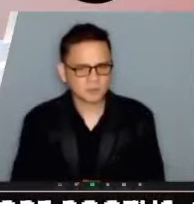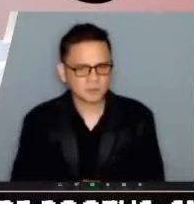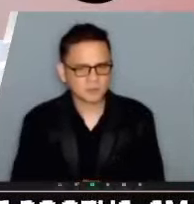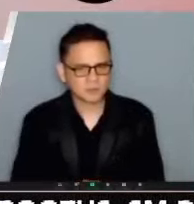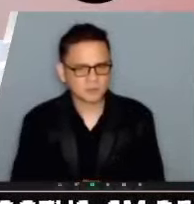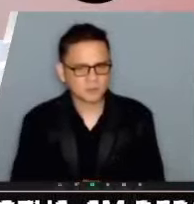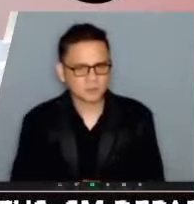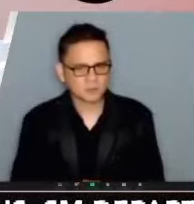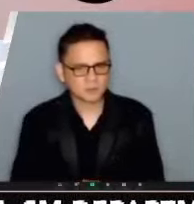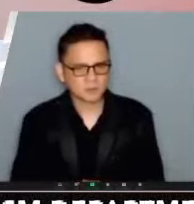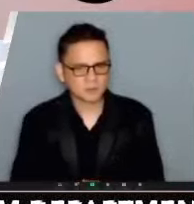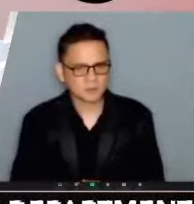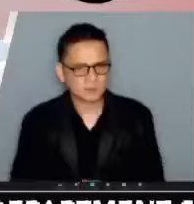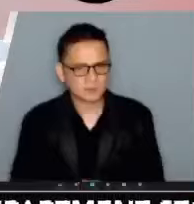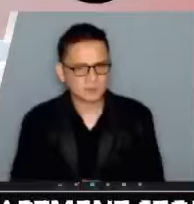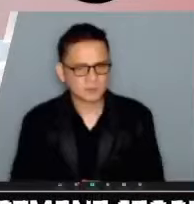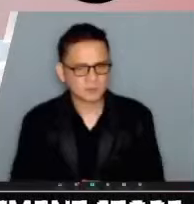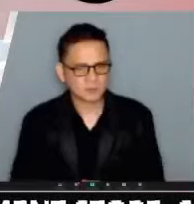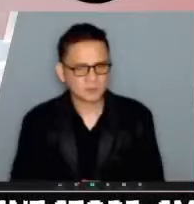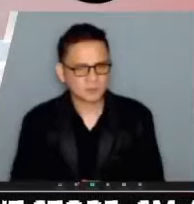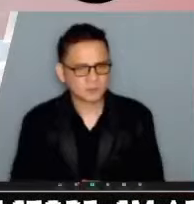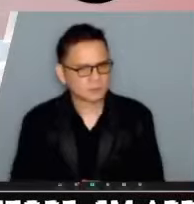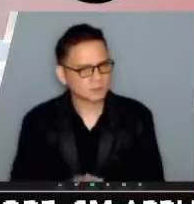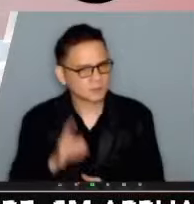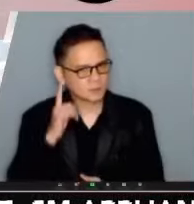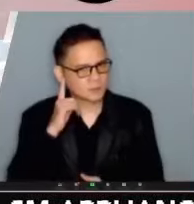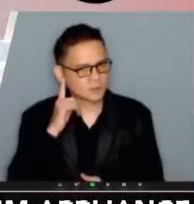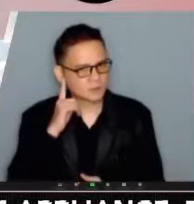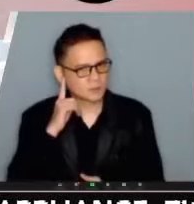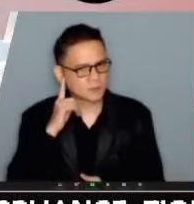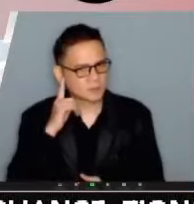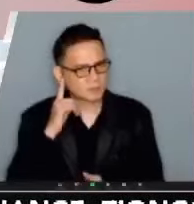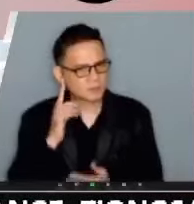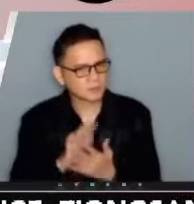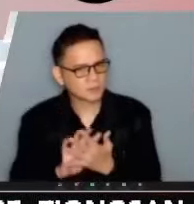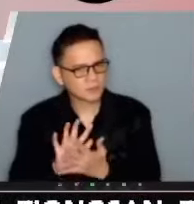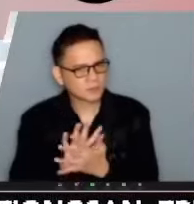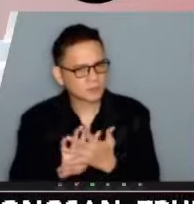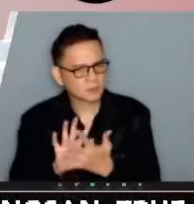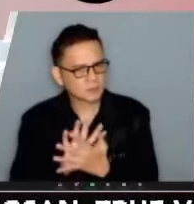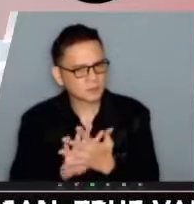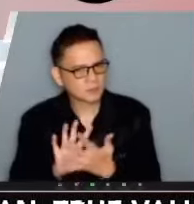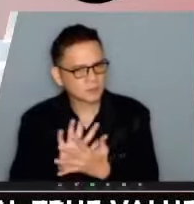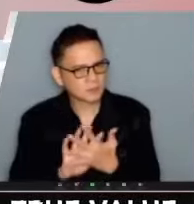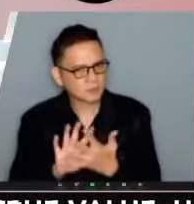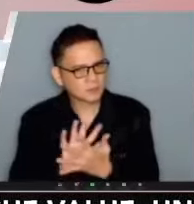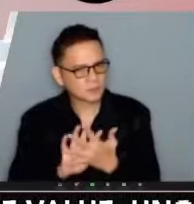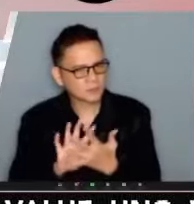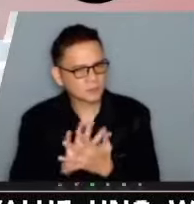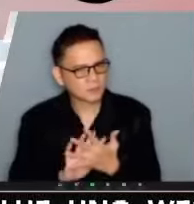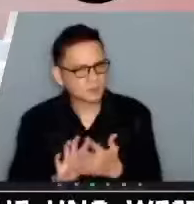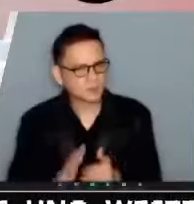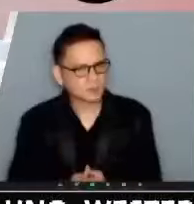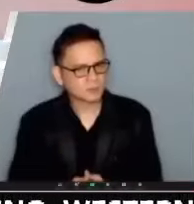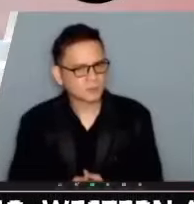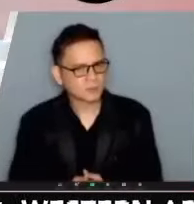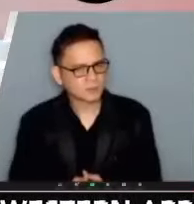sa kinakasanayan, ano, ang dahilan po kaya maganda rin ito pariling sa mga bahalaki at yung mga